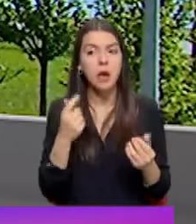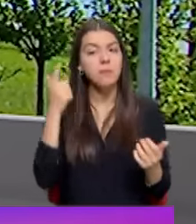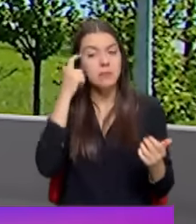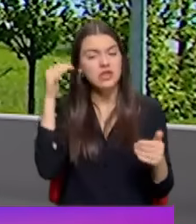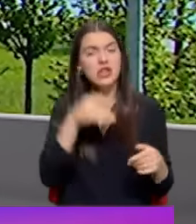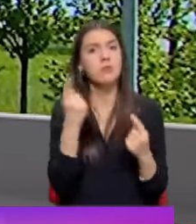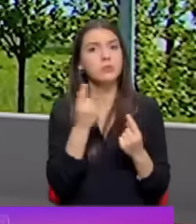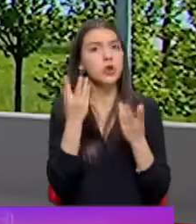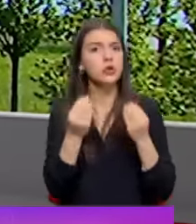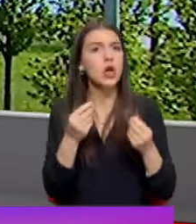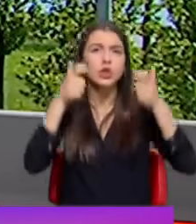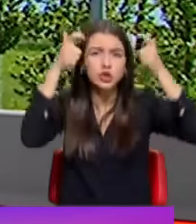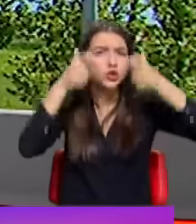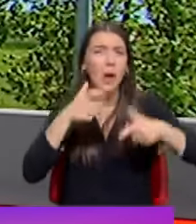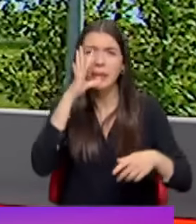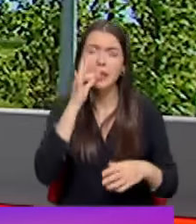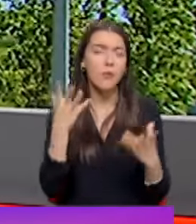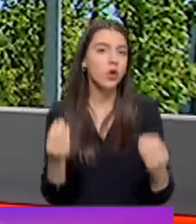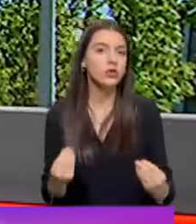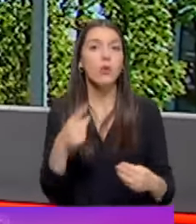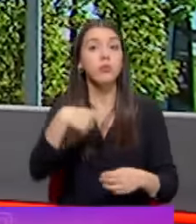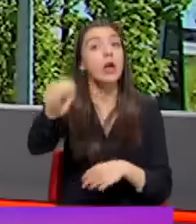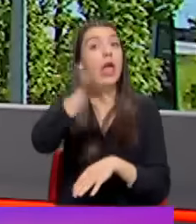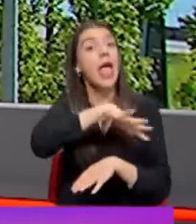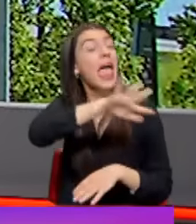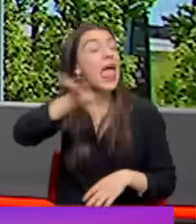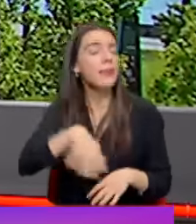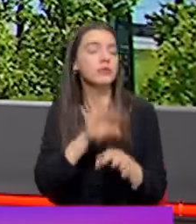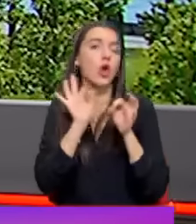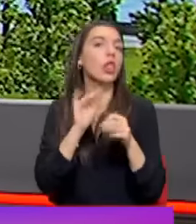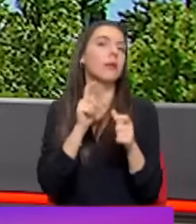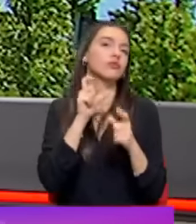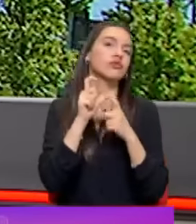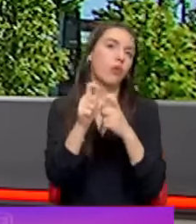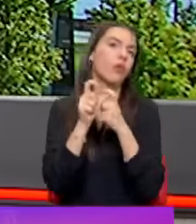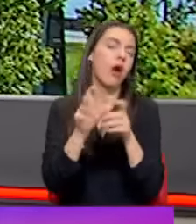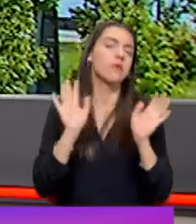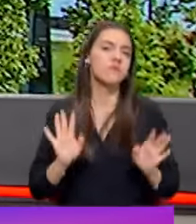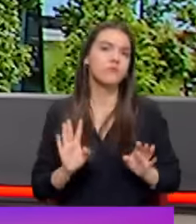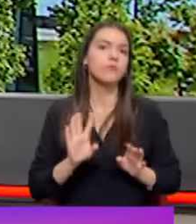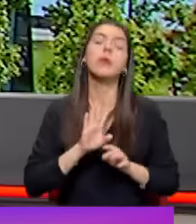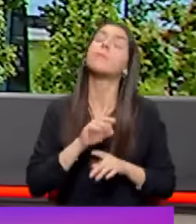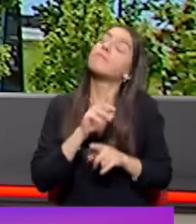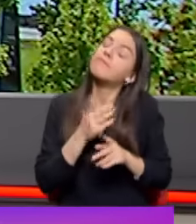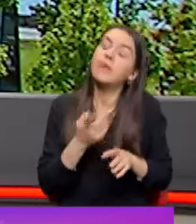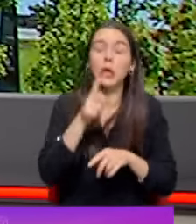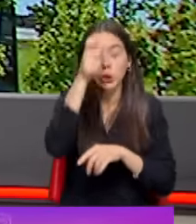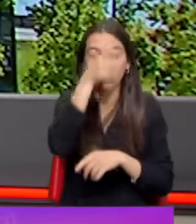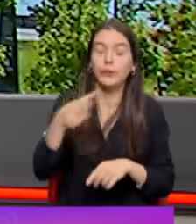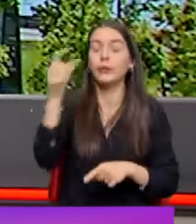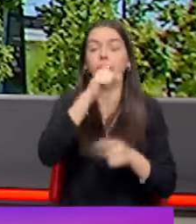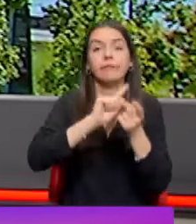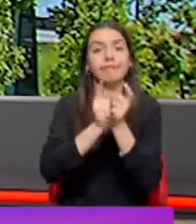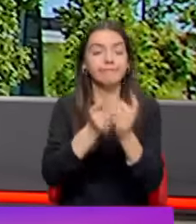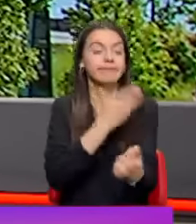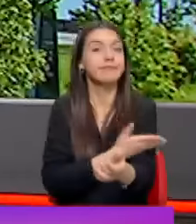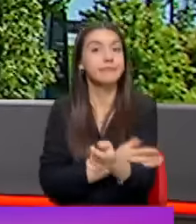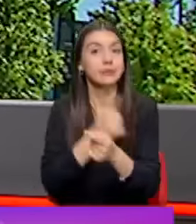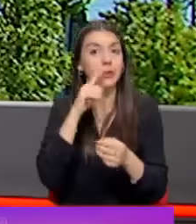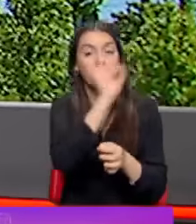sıkıntıda sorumlusu kim olacak? Bunların hepsi önemli sorular. Maalesef yurdun farklı yerlerinde böyle manzaralar sık sık